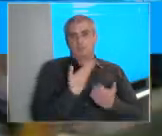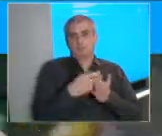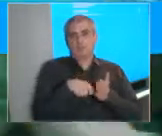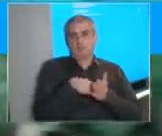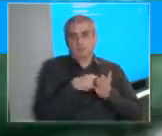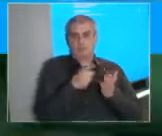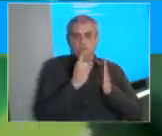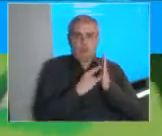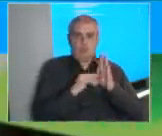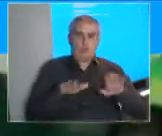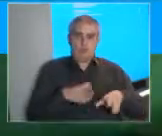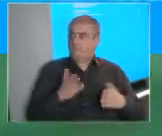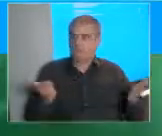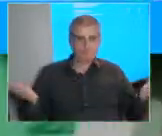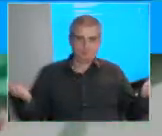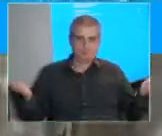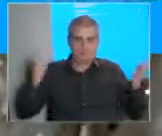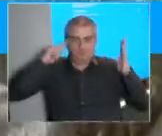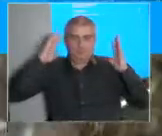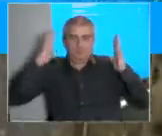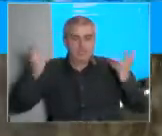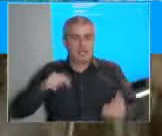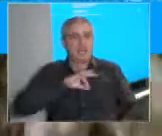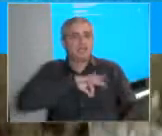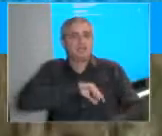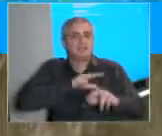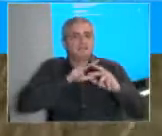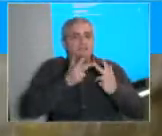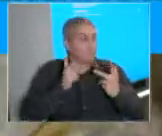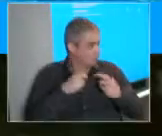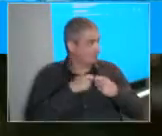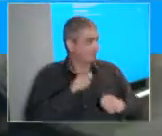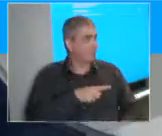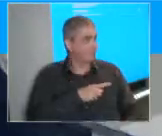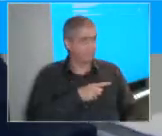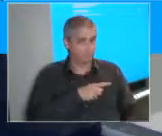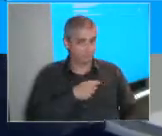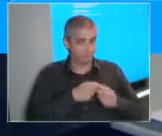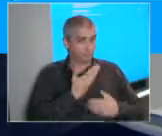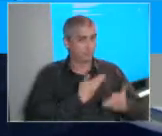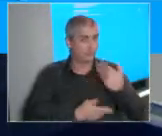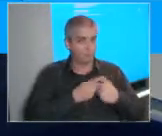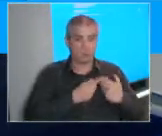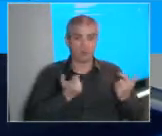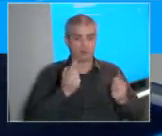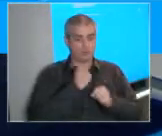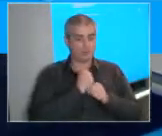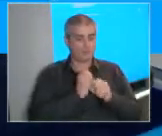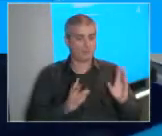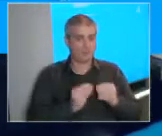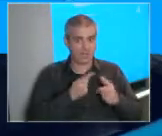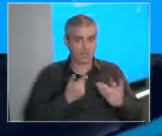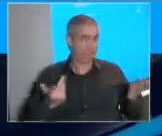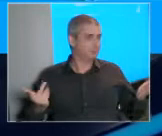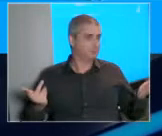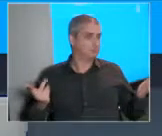התיקון לחוק החופים. זה פשוט מזעזע, האינטרס הציבורי. יש חברי כנסת שמשתפים איתכם פעולה, שאתם עובדים איתם ביחד,